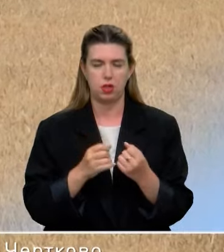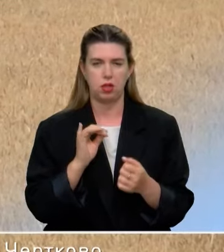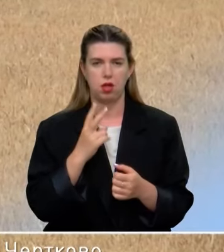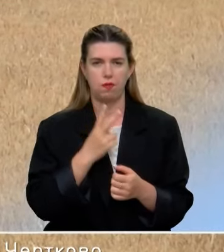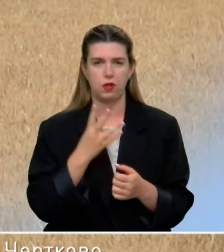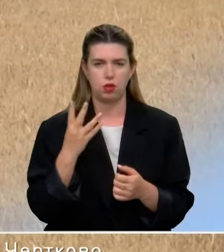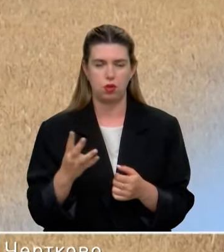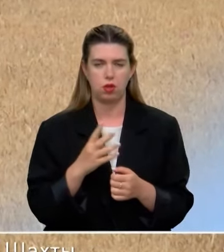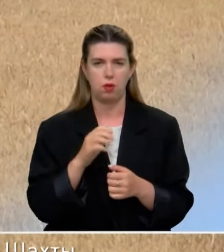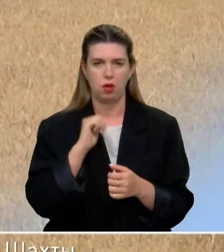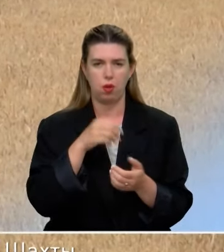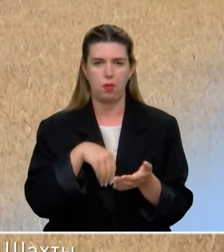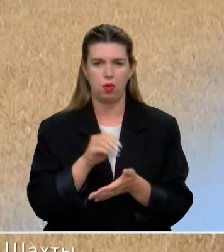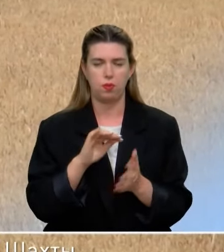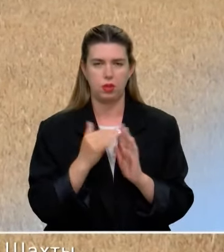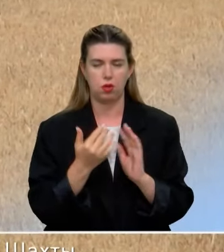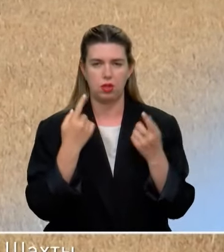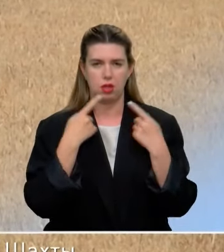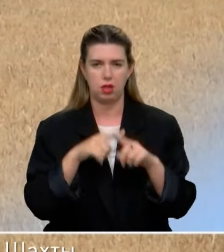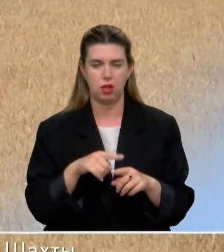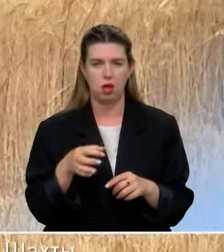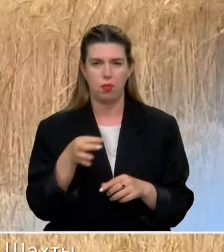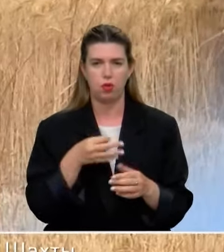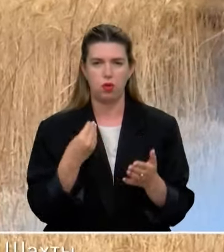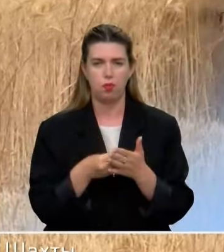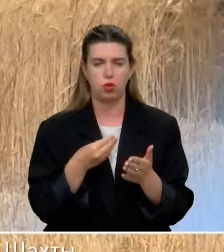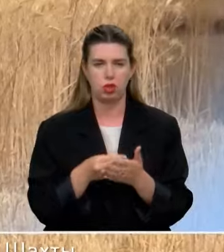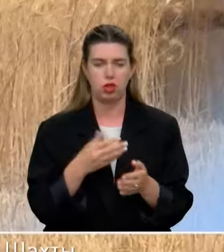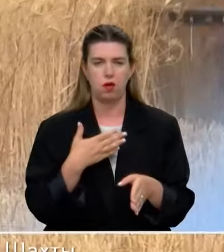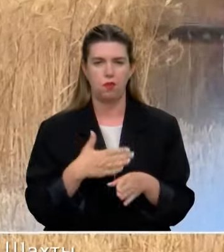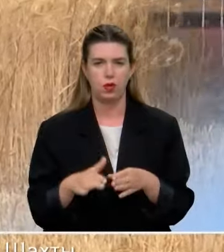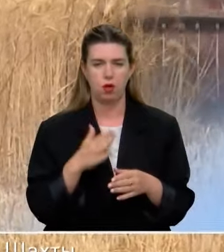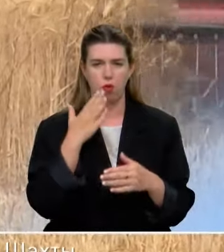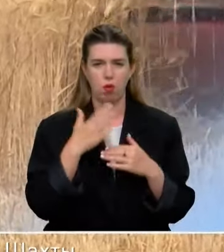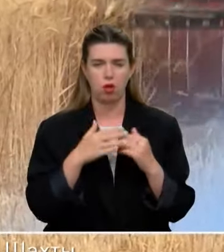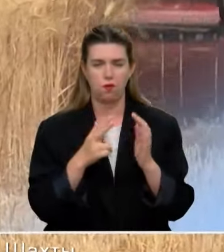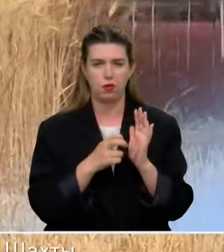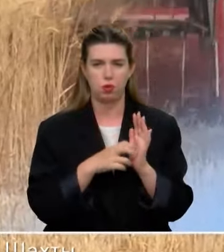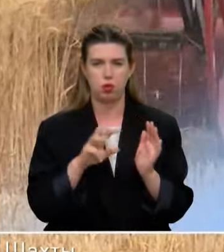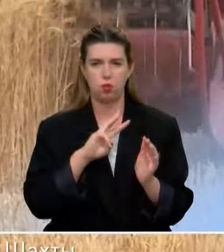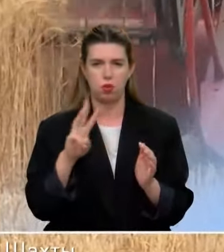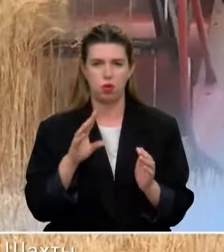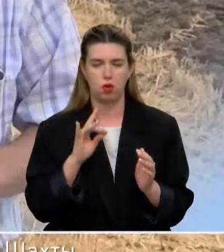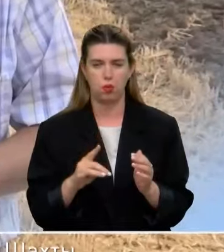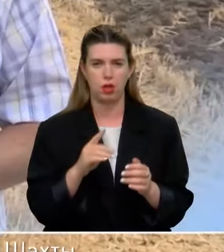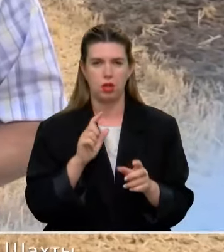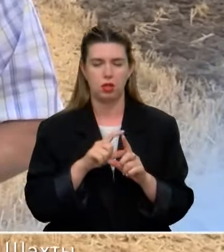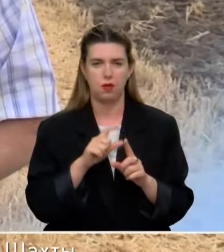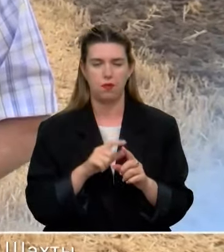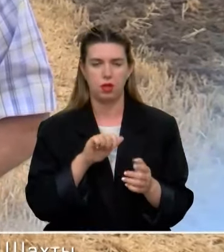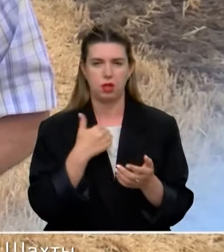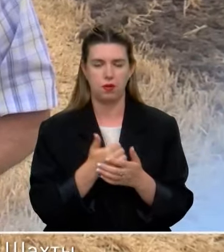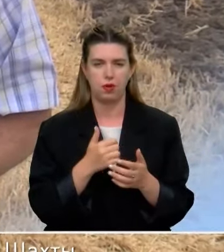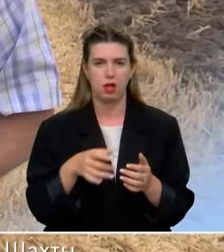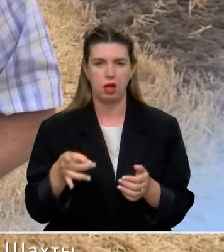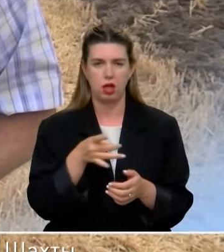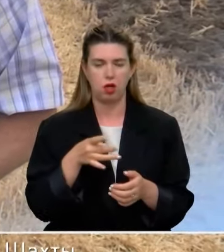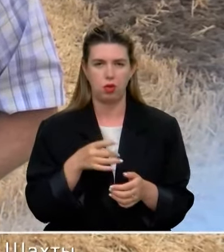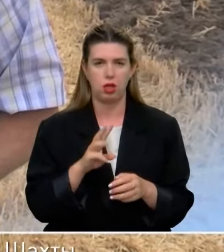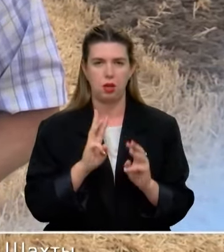двадцать чет году на покупку сельхозтехники из областного бюджета выделили более 800 млн руб по словам замглавы Донского